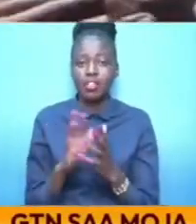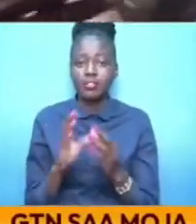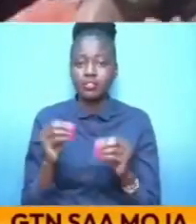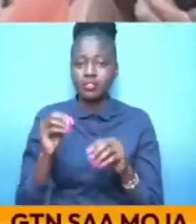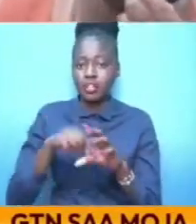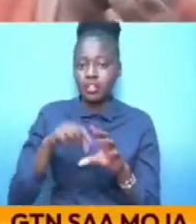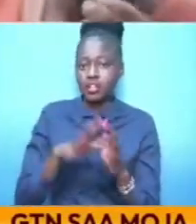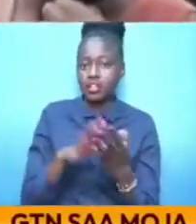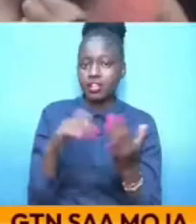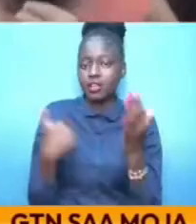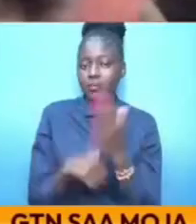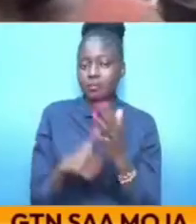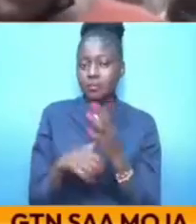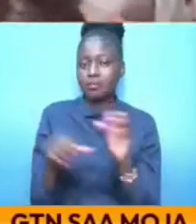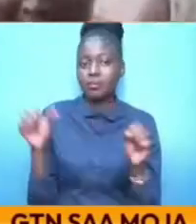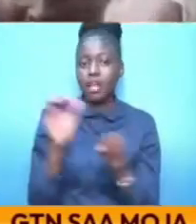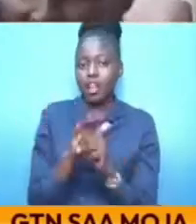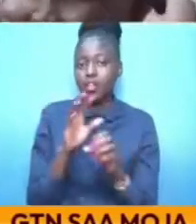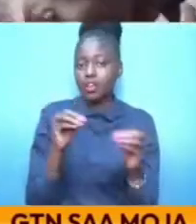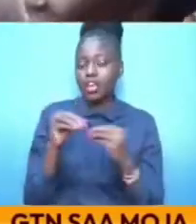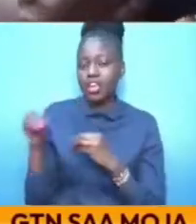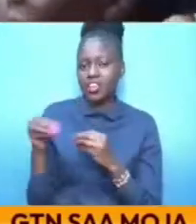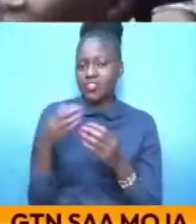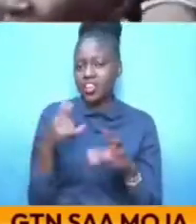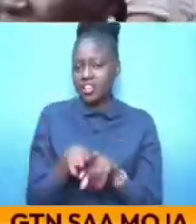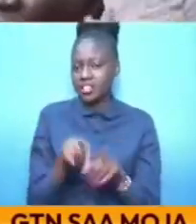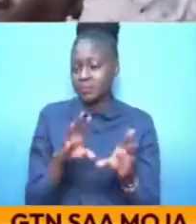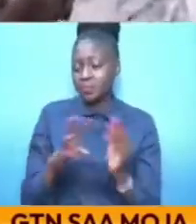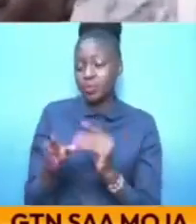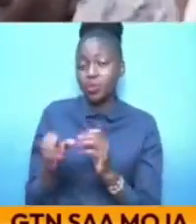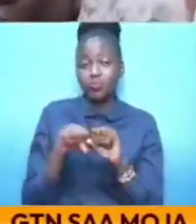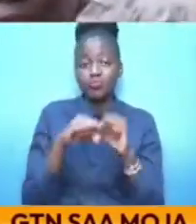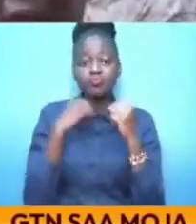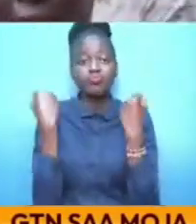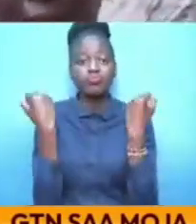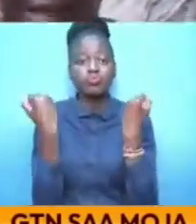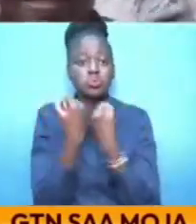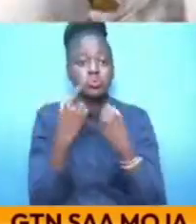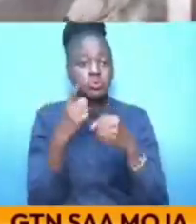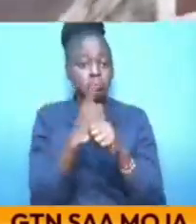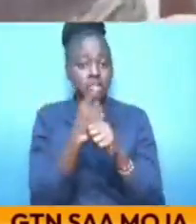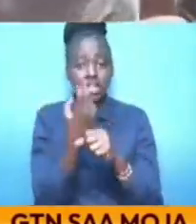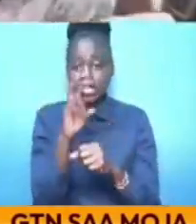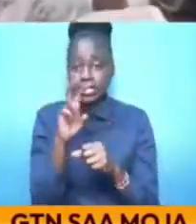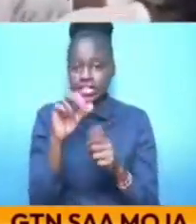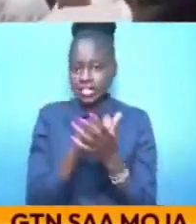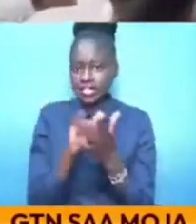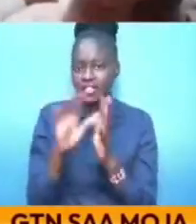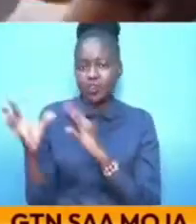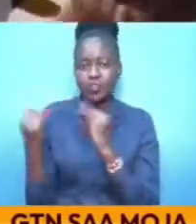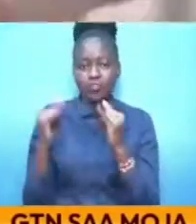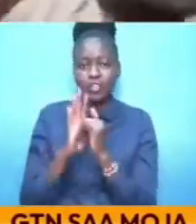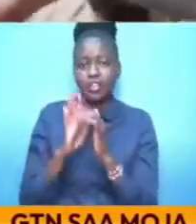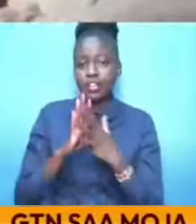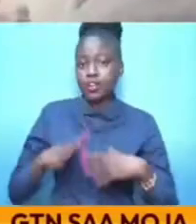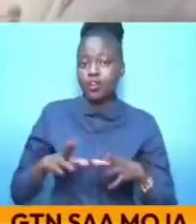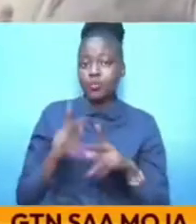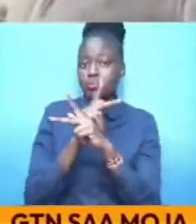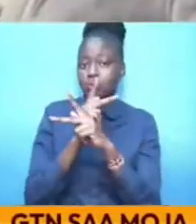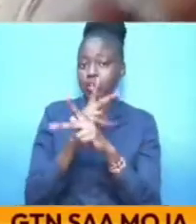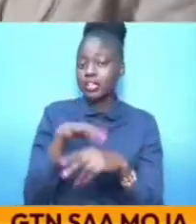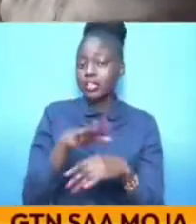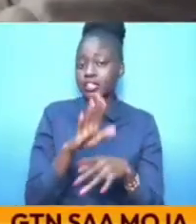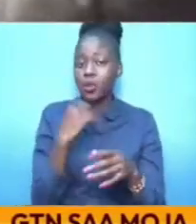hasara tele. Sakaja katika video inayozunguka mtandaoni anaonekana akiwa amezungukwa na walinzi wake